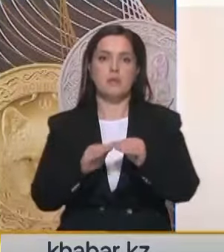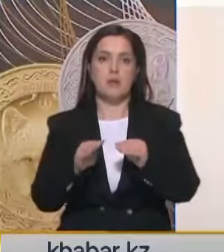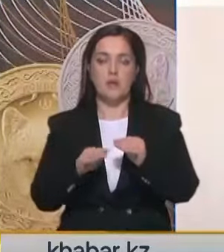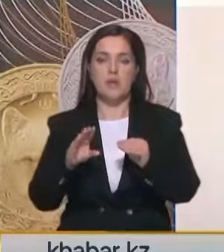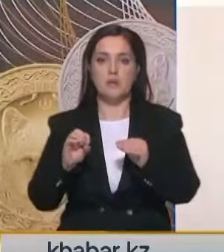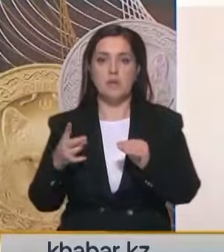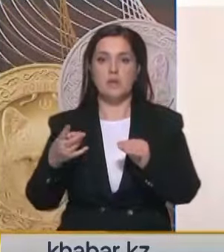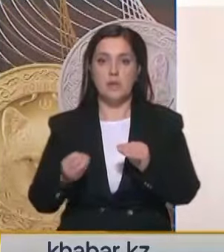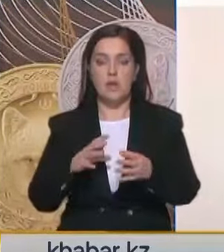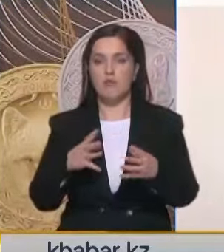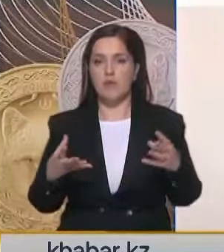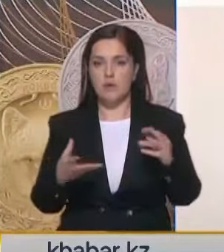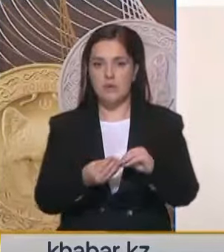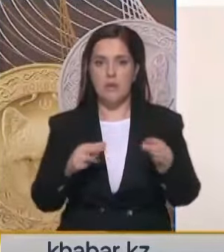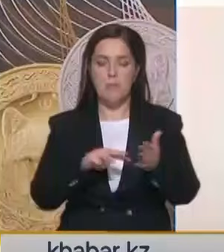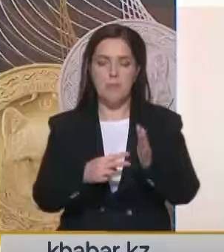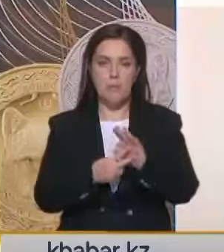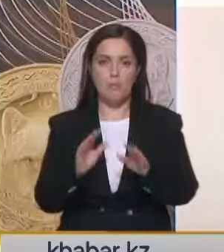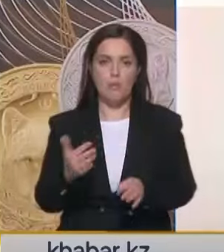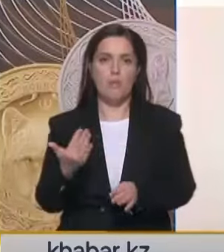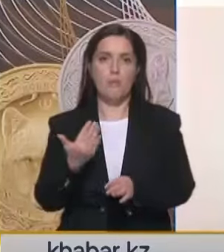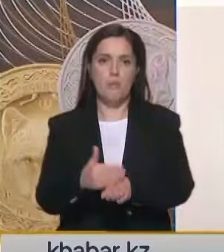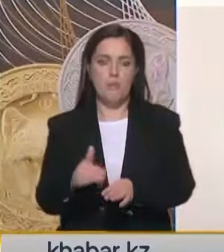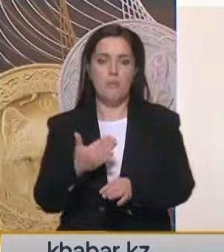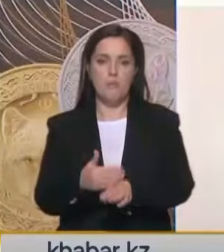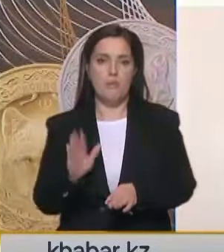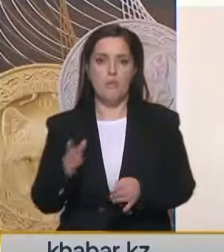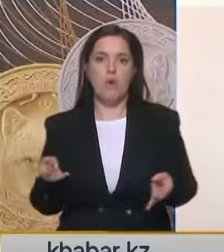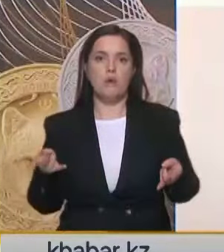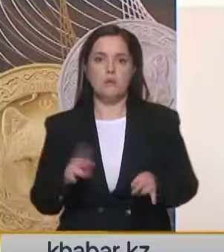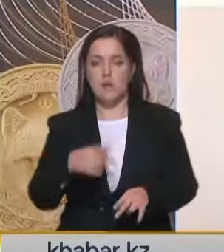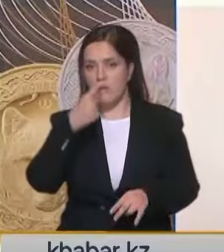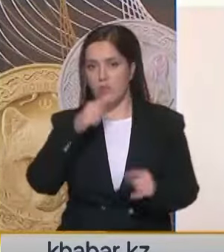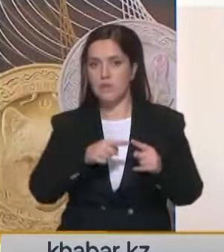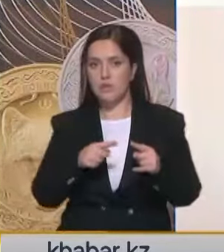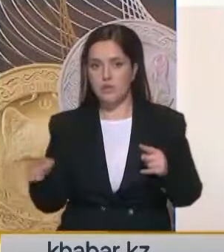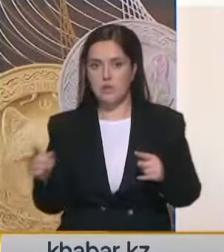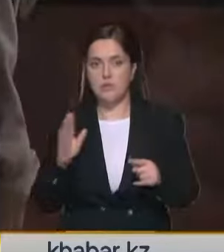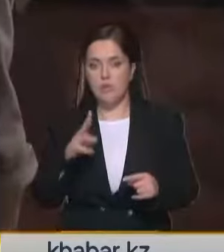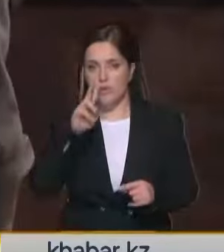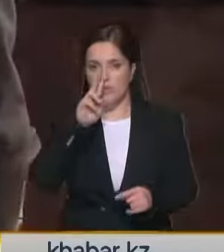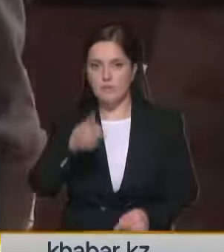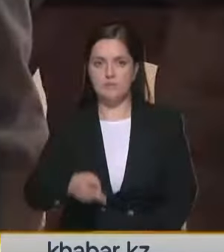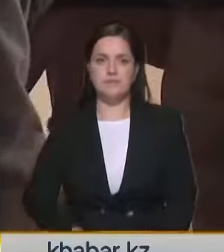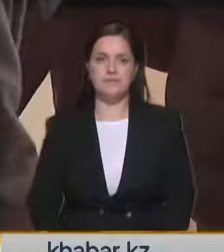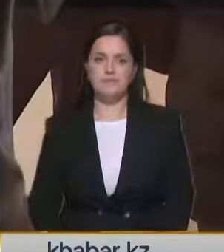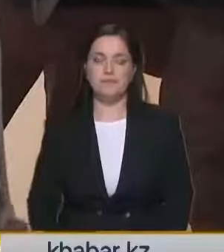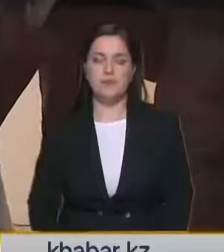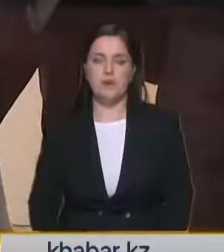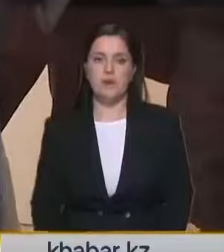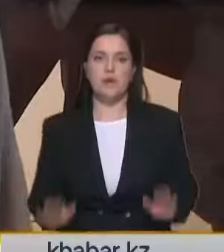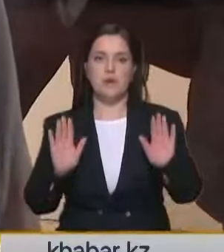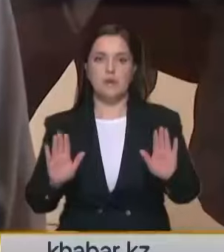тенге. В целом планируется поэтапный выпуск банкнот оставшихся номиналов в течение ближайших 2 лет. На выставке